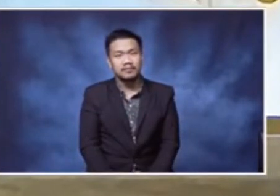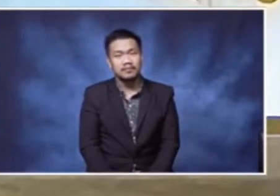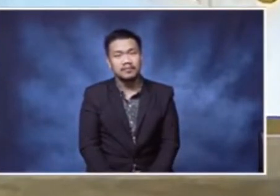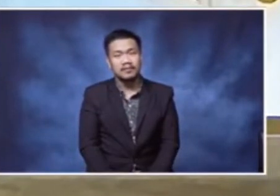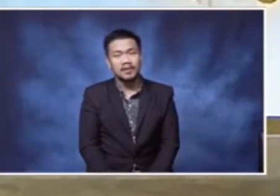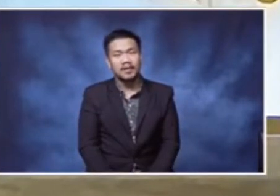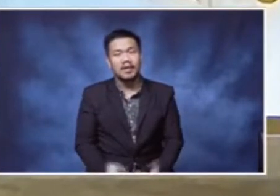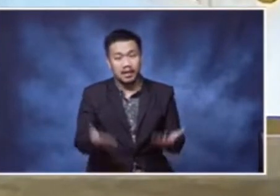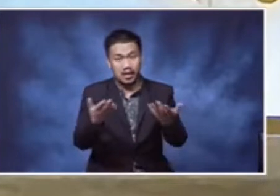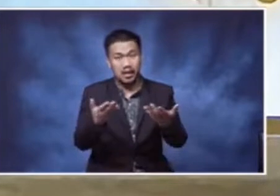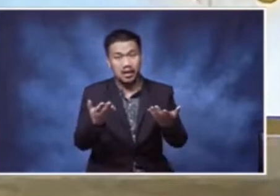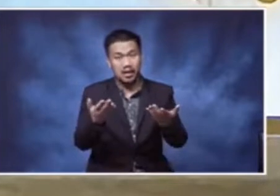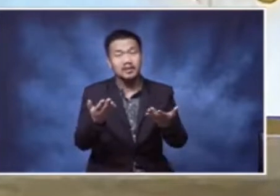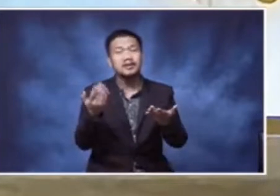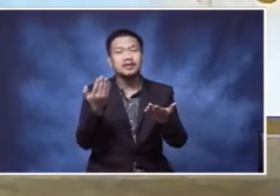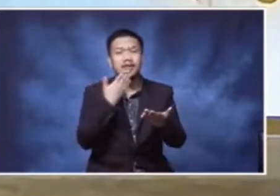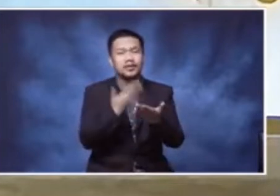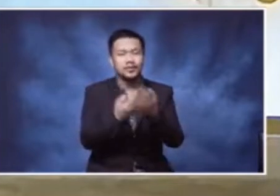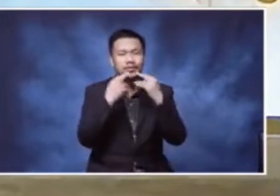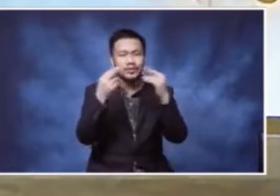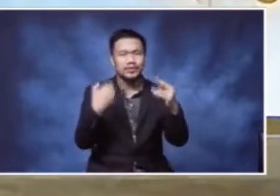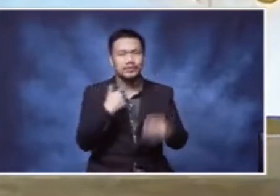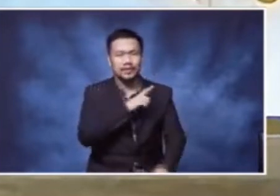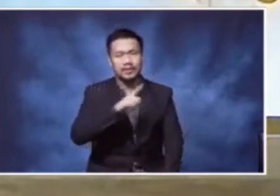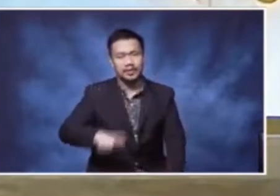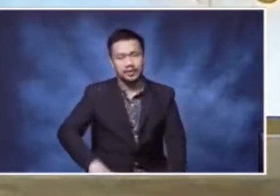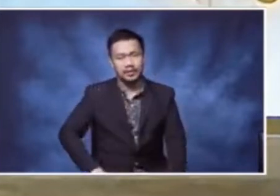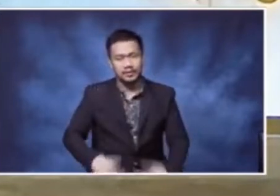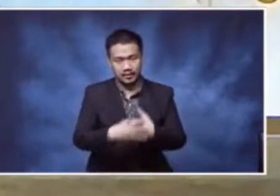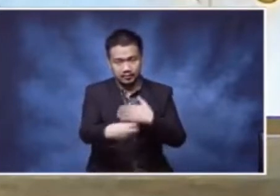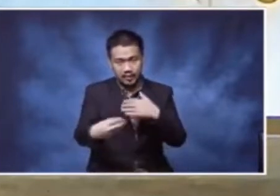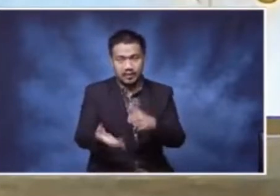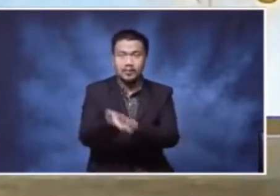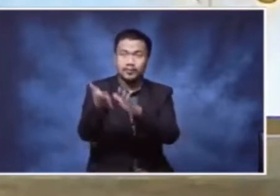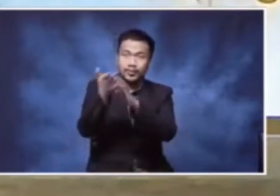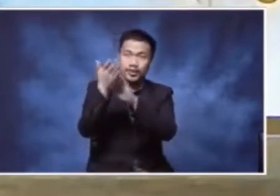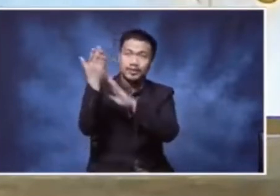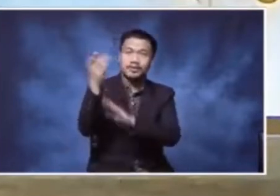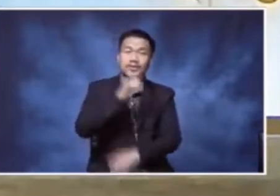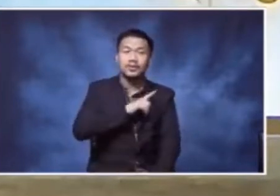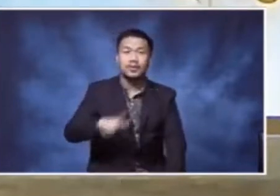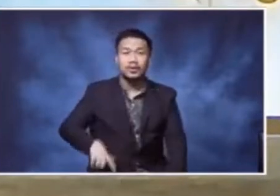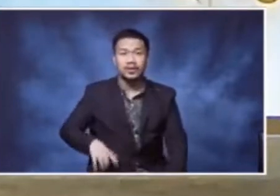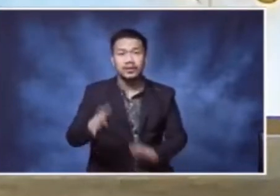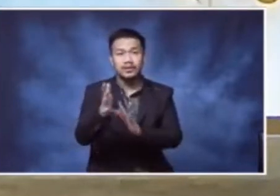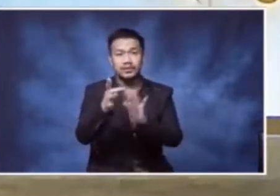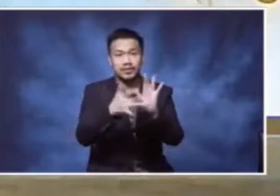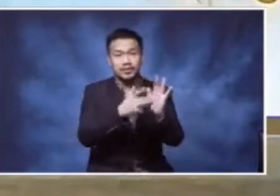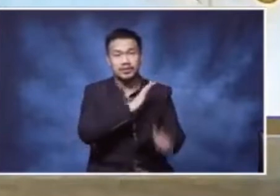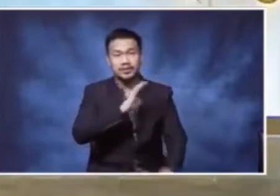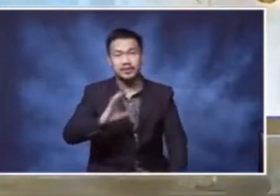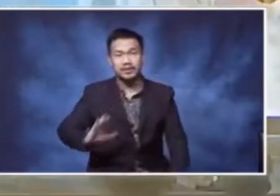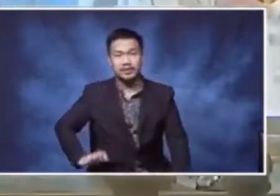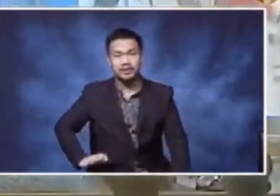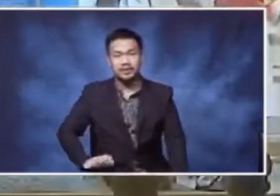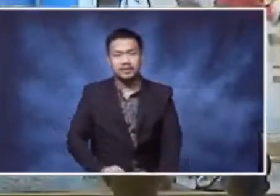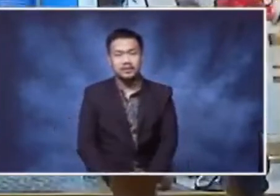Ito ang mabuting balita ng ating Panginoon. Pinupuri ka namin, Panginoong Hesukristo.